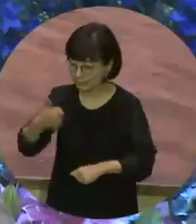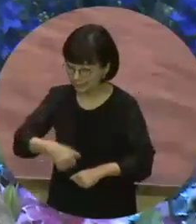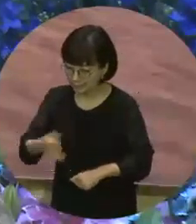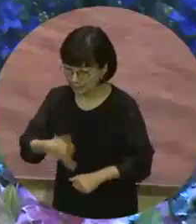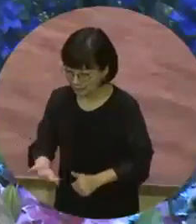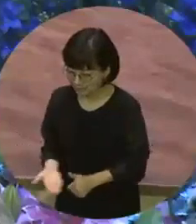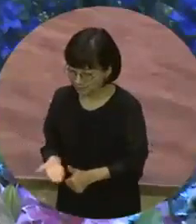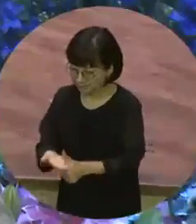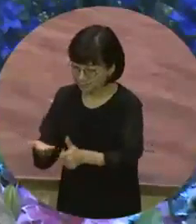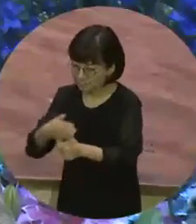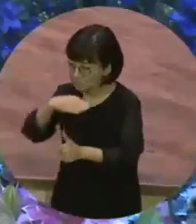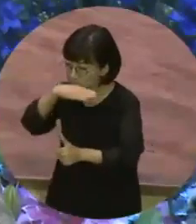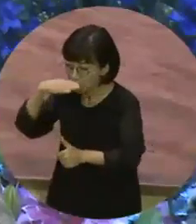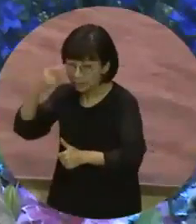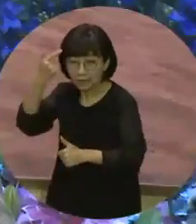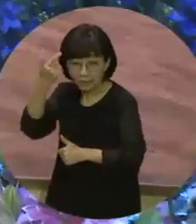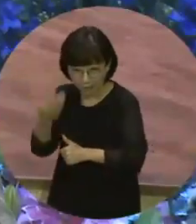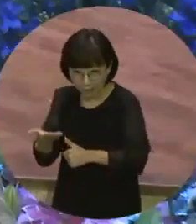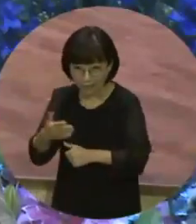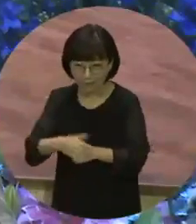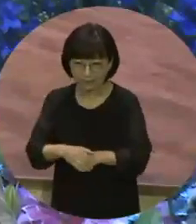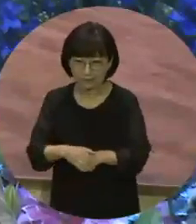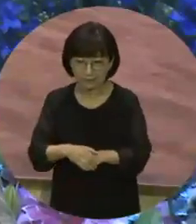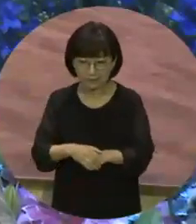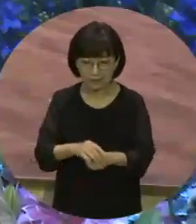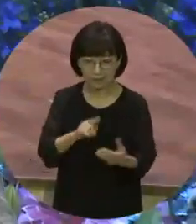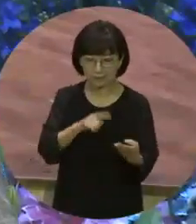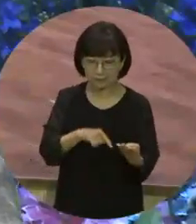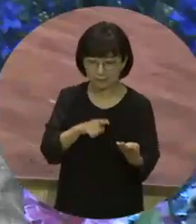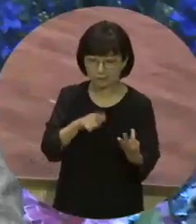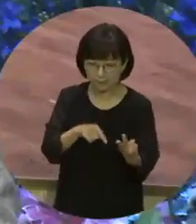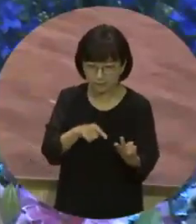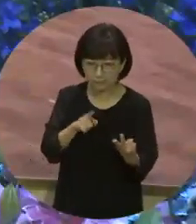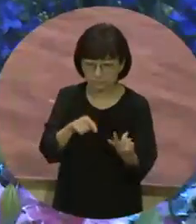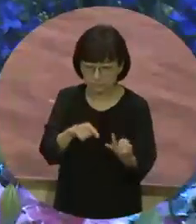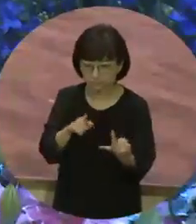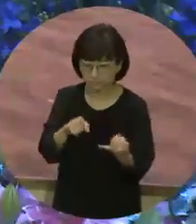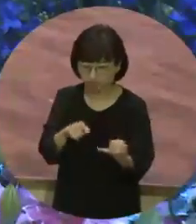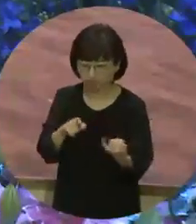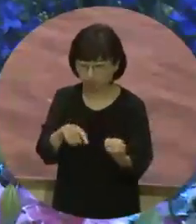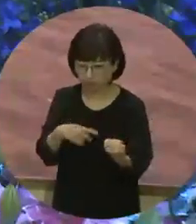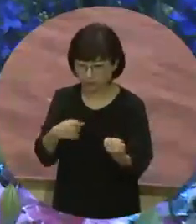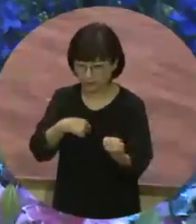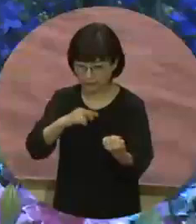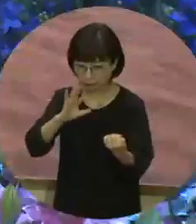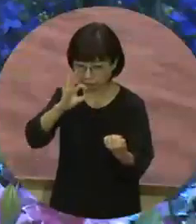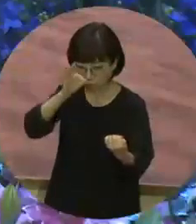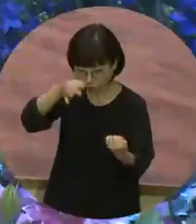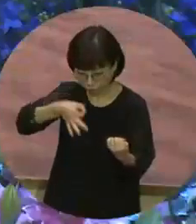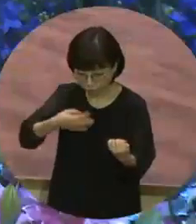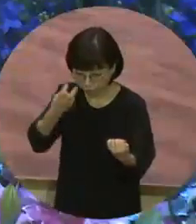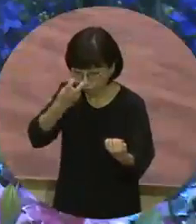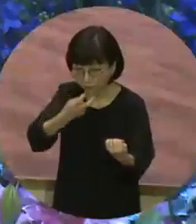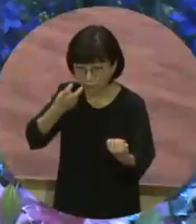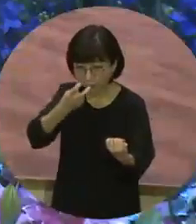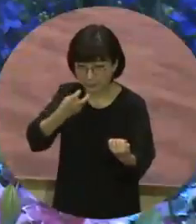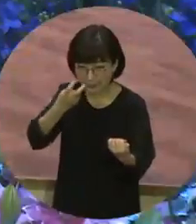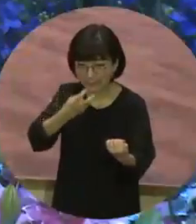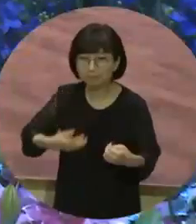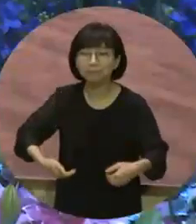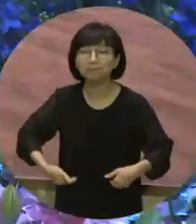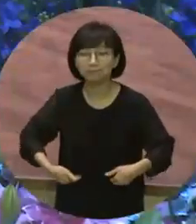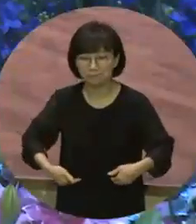하고 있는지, 다양한 그러한 이제 관점에서 한 번이라도 한번 진단해 보는 것과 그렇지 않는